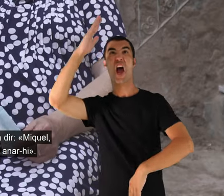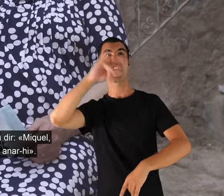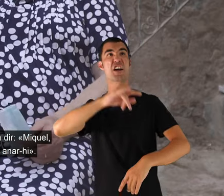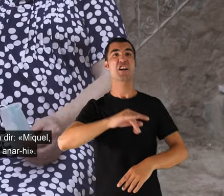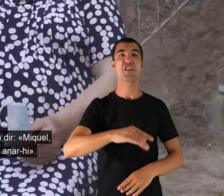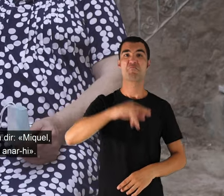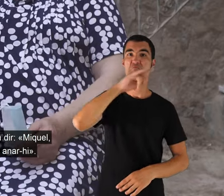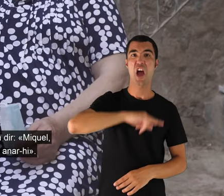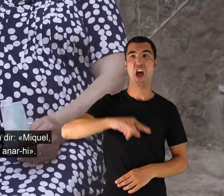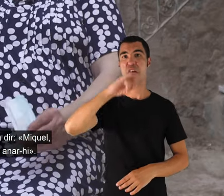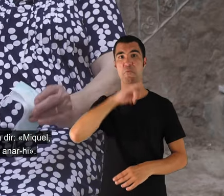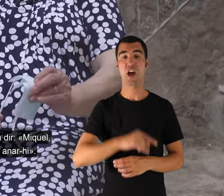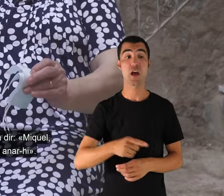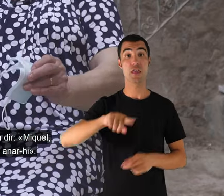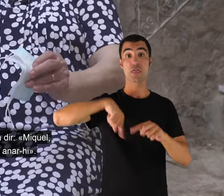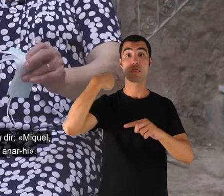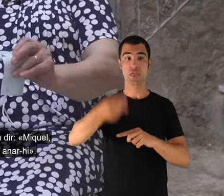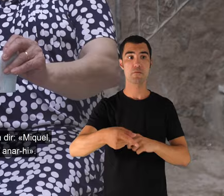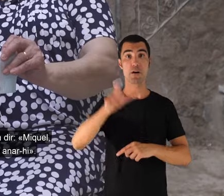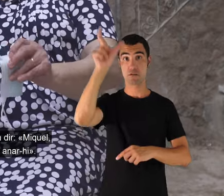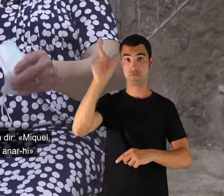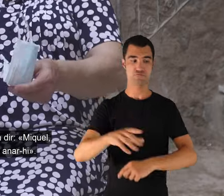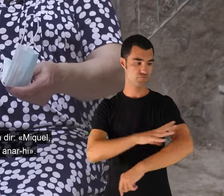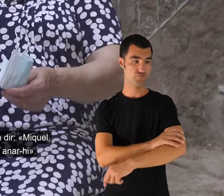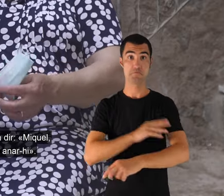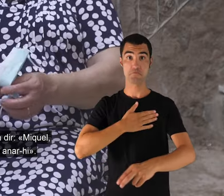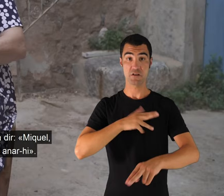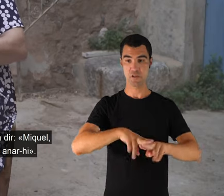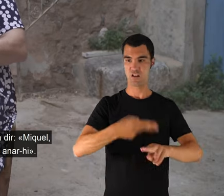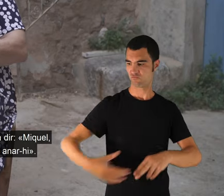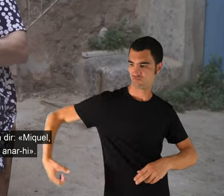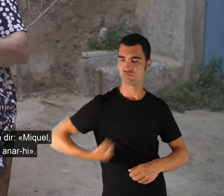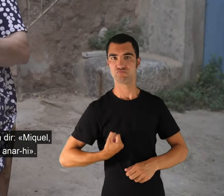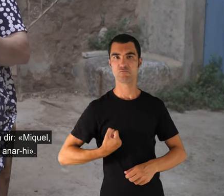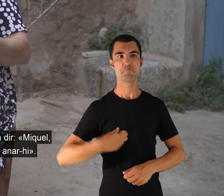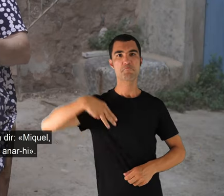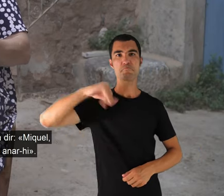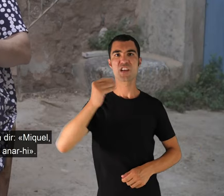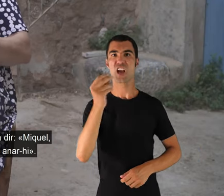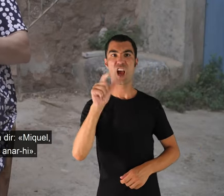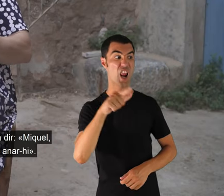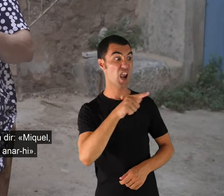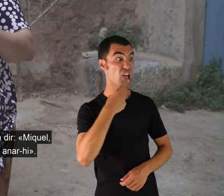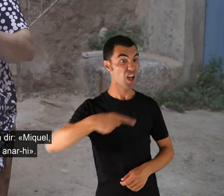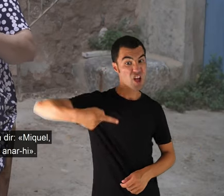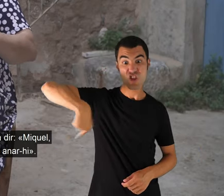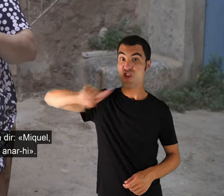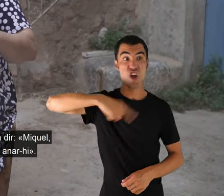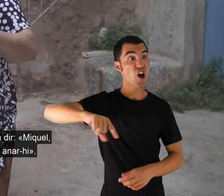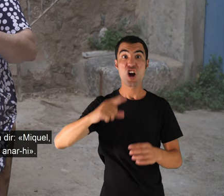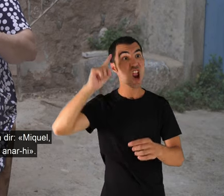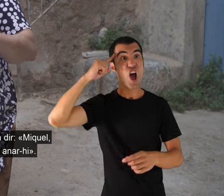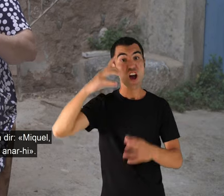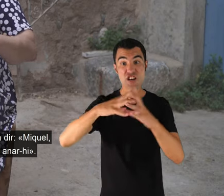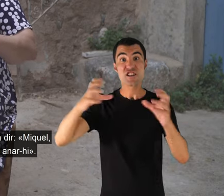ell se va agafar en el braç del meu home i li va dir, Miquel, diu, tots estan locos per anar a pescar, i